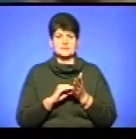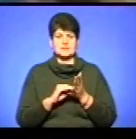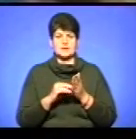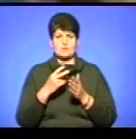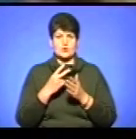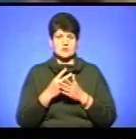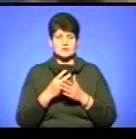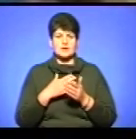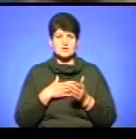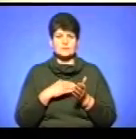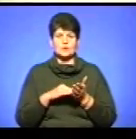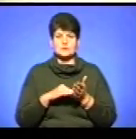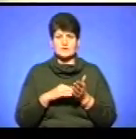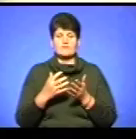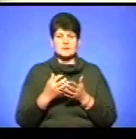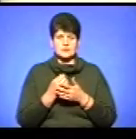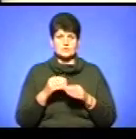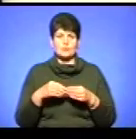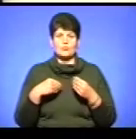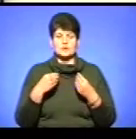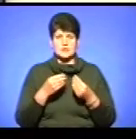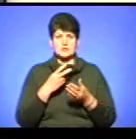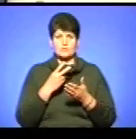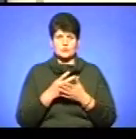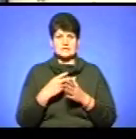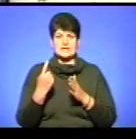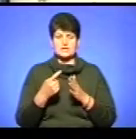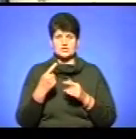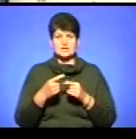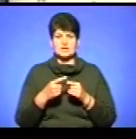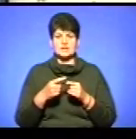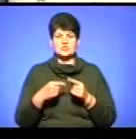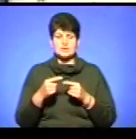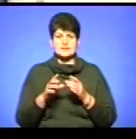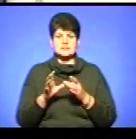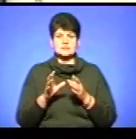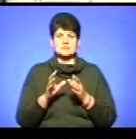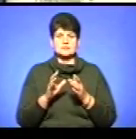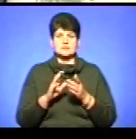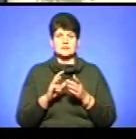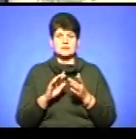показники. Нашим кореспондентам вдалося подати покази лічильника через електронну систему.